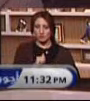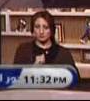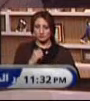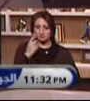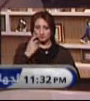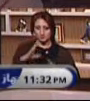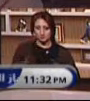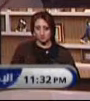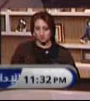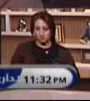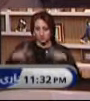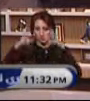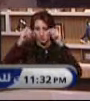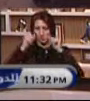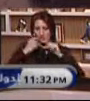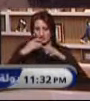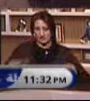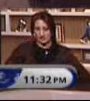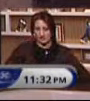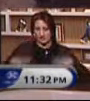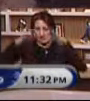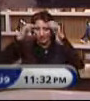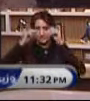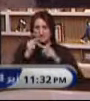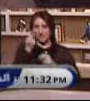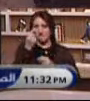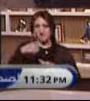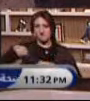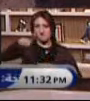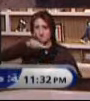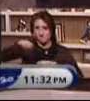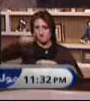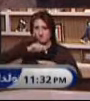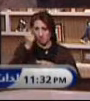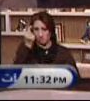شوال كده عايز خبر جوال كده كيس مليان فول